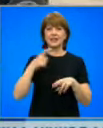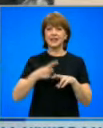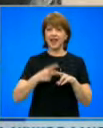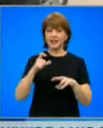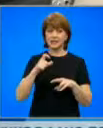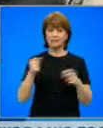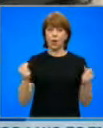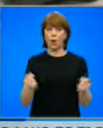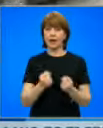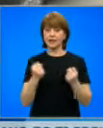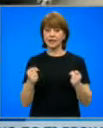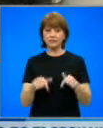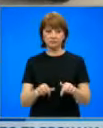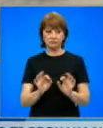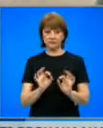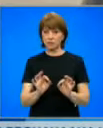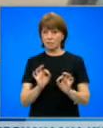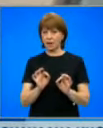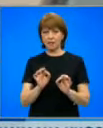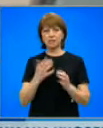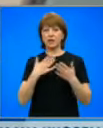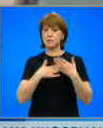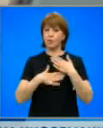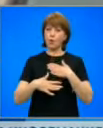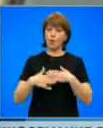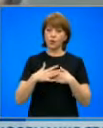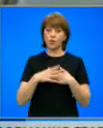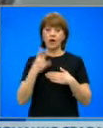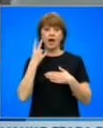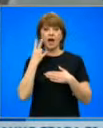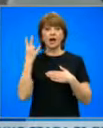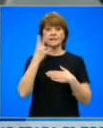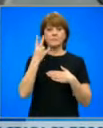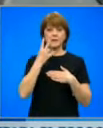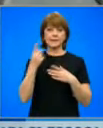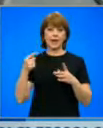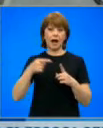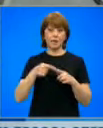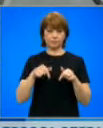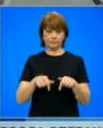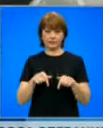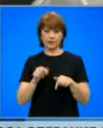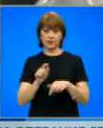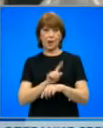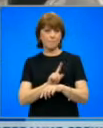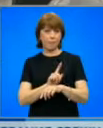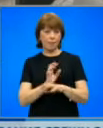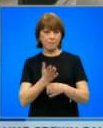активен, то в момента нещата са значително по-спокойни. Разбира се, към този момент, както и преди,